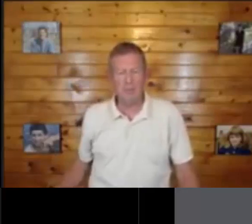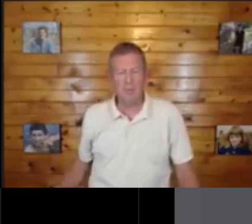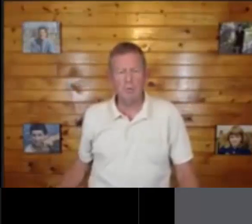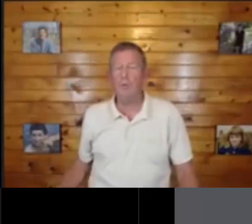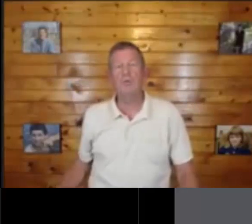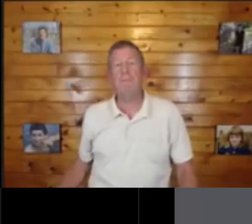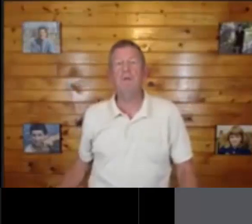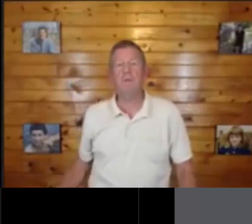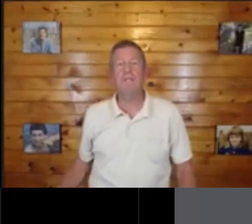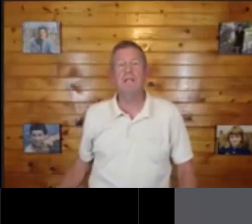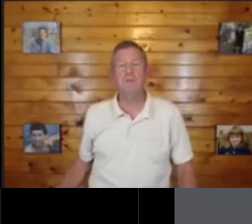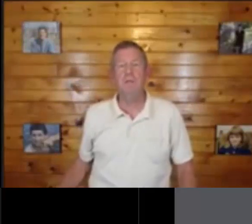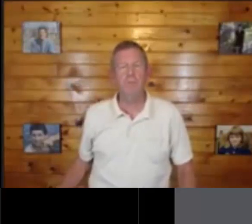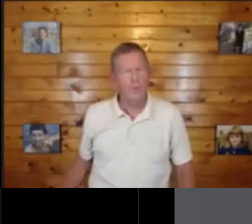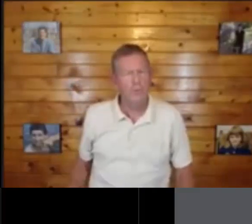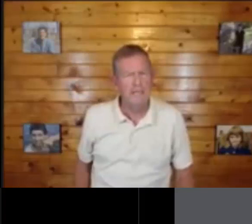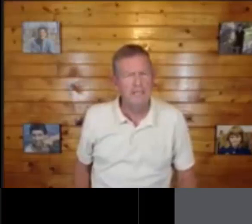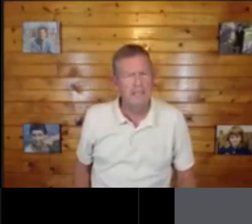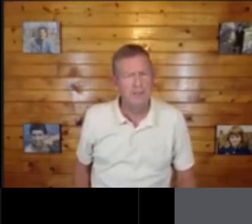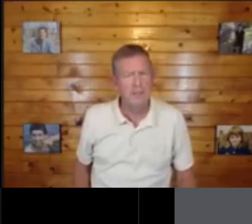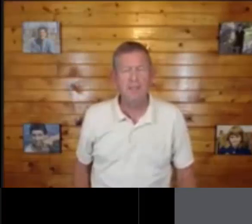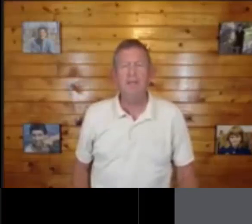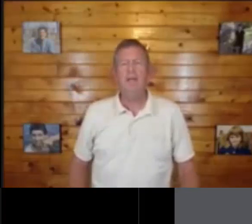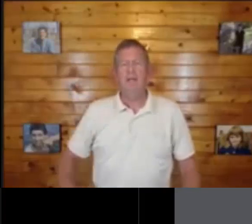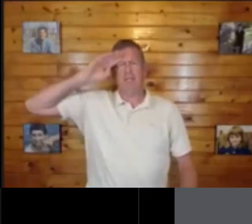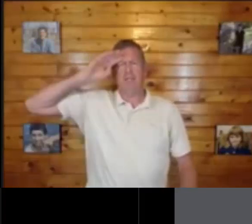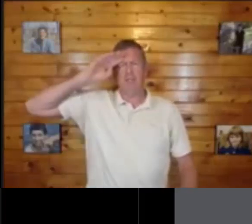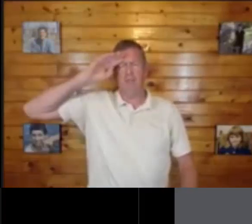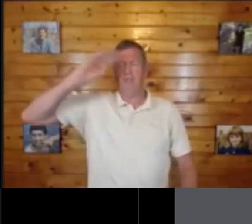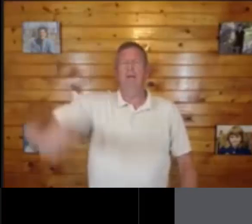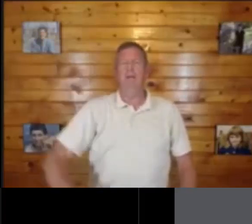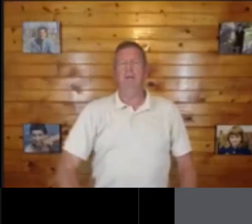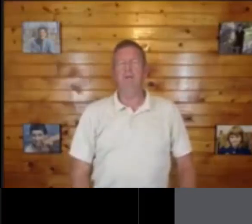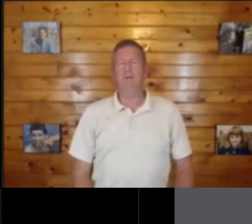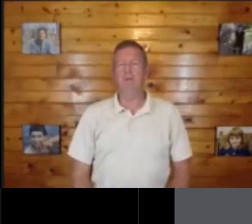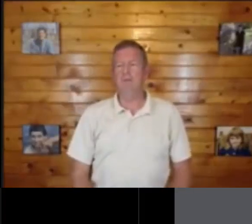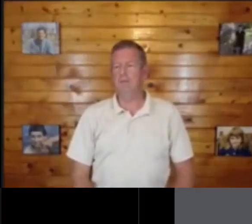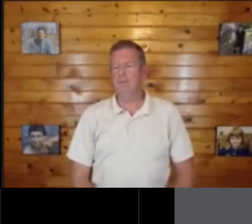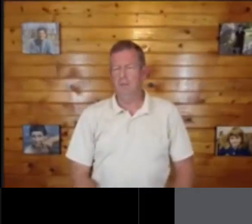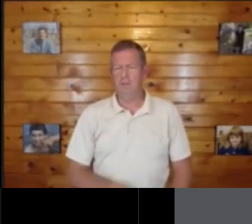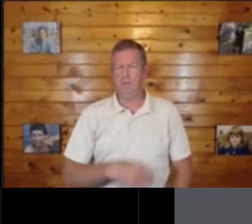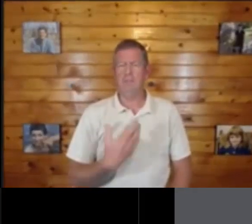Et quoi d'autre? Donc, j'habite aux États-Unis. Vous comprenez les États-Unis? Les États-Unis?